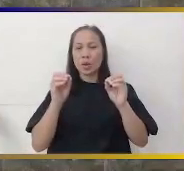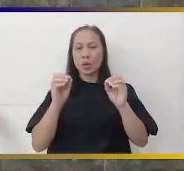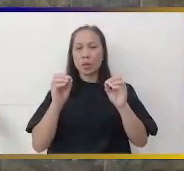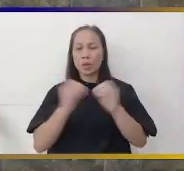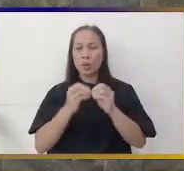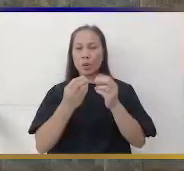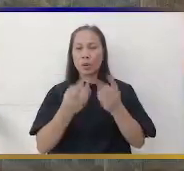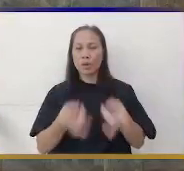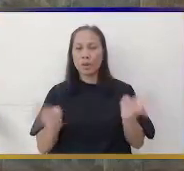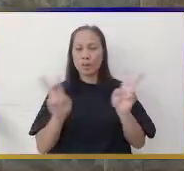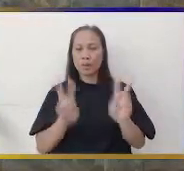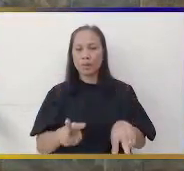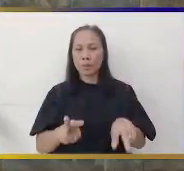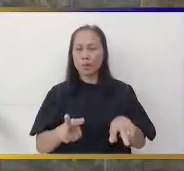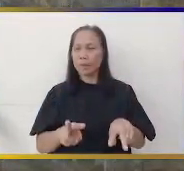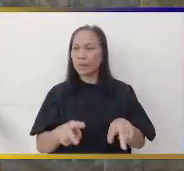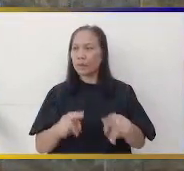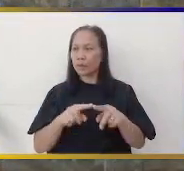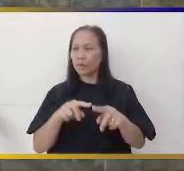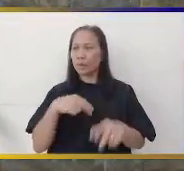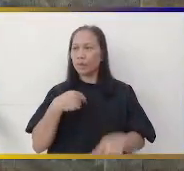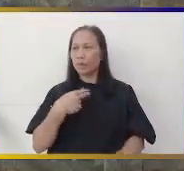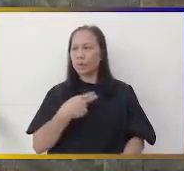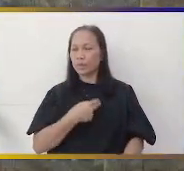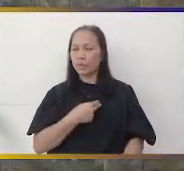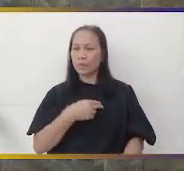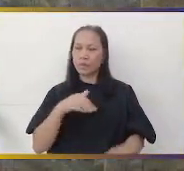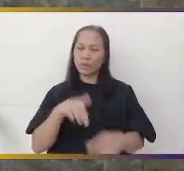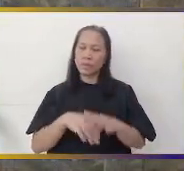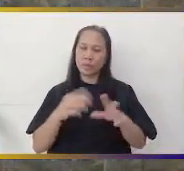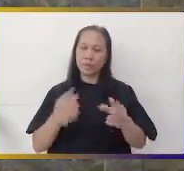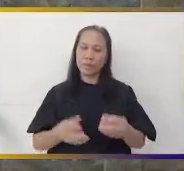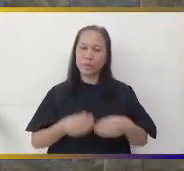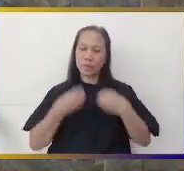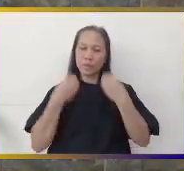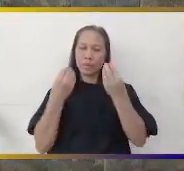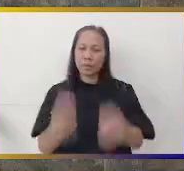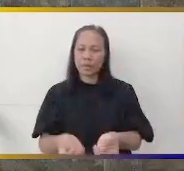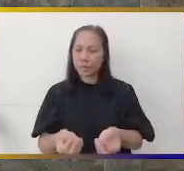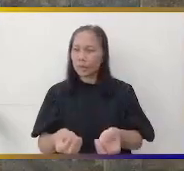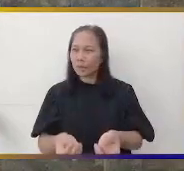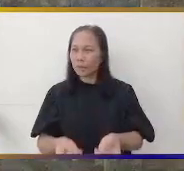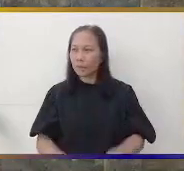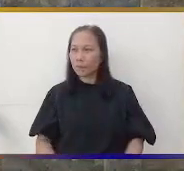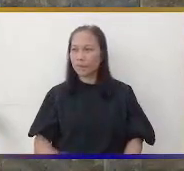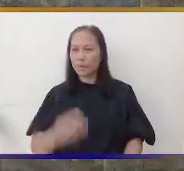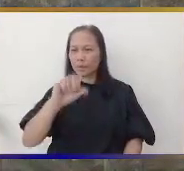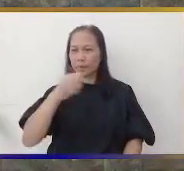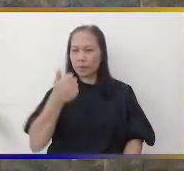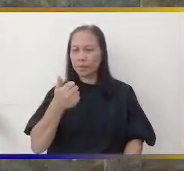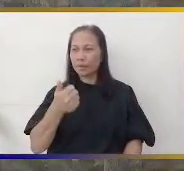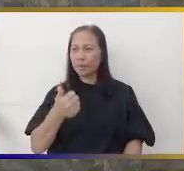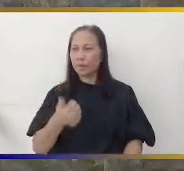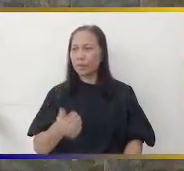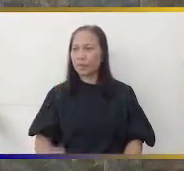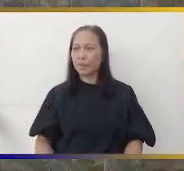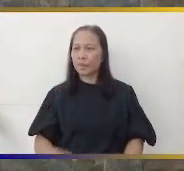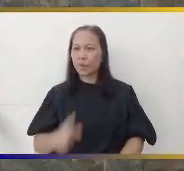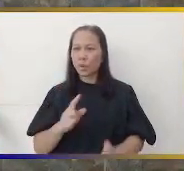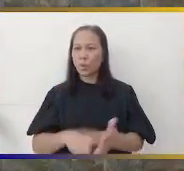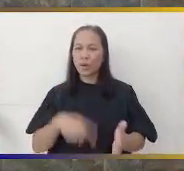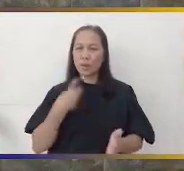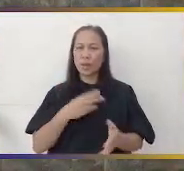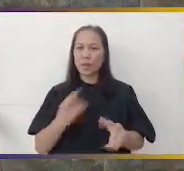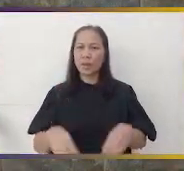mga kapatid our giving to God yung pagbibigay natin binanggit ko sa inyo kanina ng tights what we are giving to the